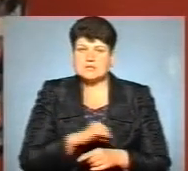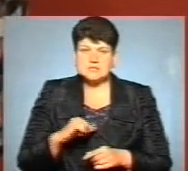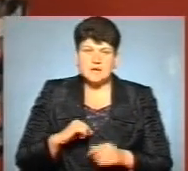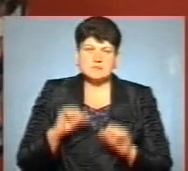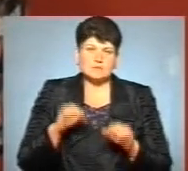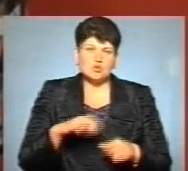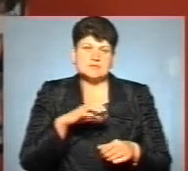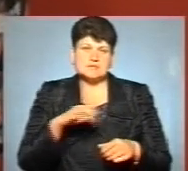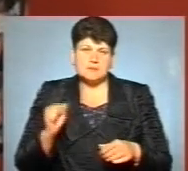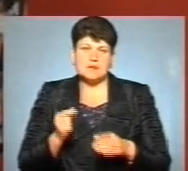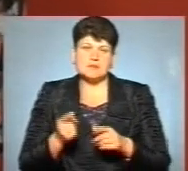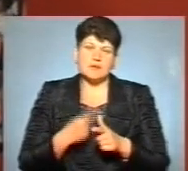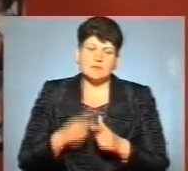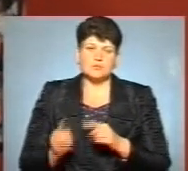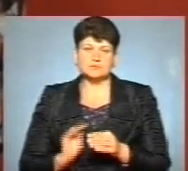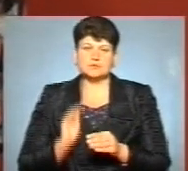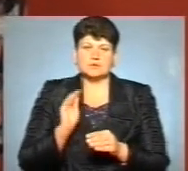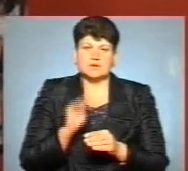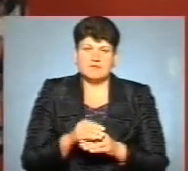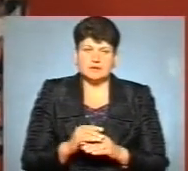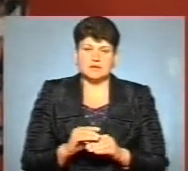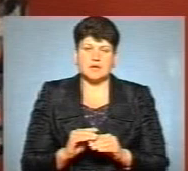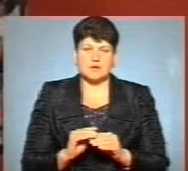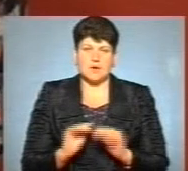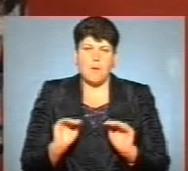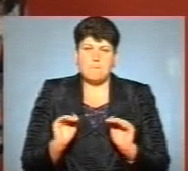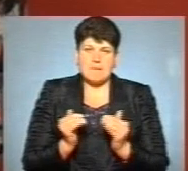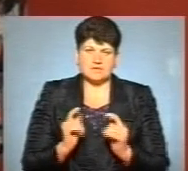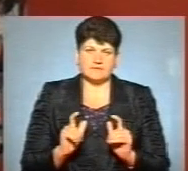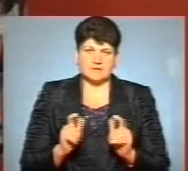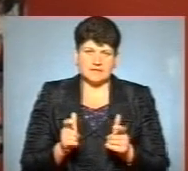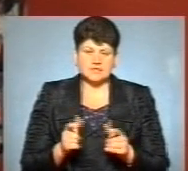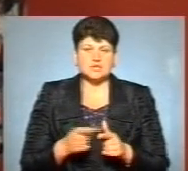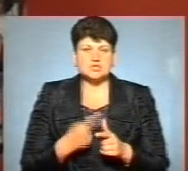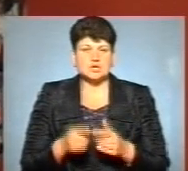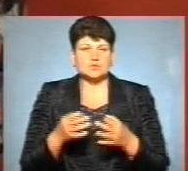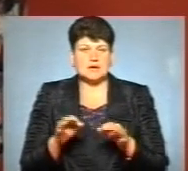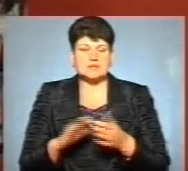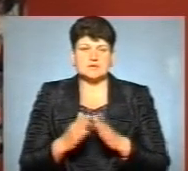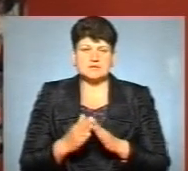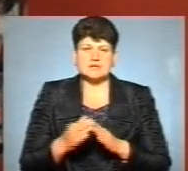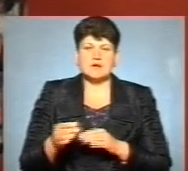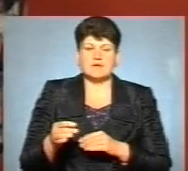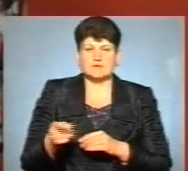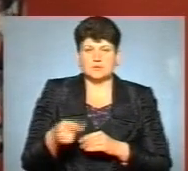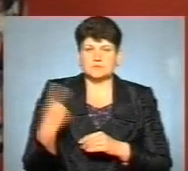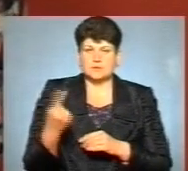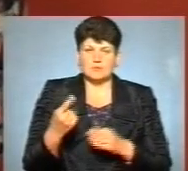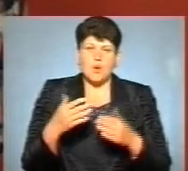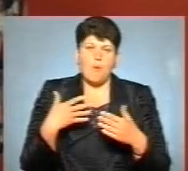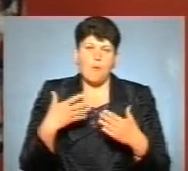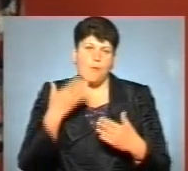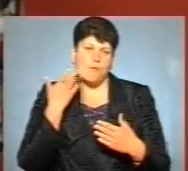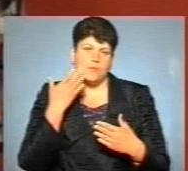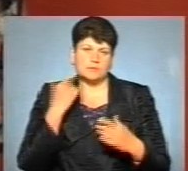додавати певні обмеження. Чи дозволяє підситуація на Тернопільщині послабити карантин, та чи є райони, де навпаки потрібно зробити